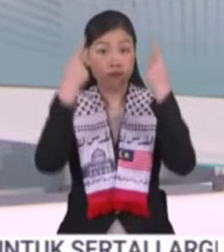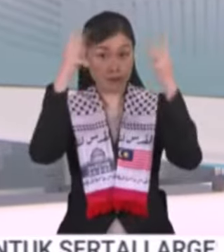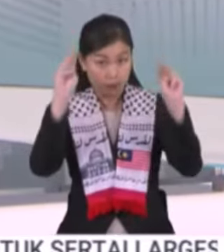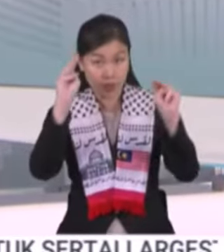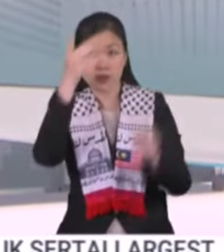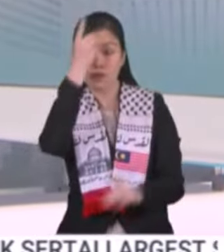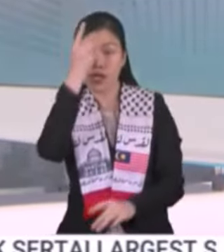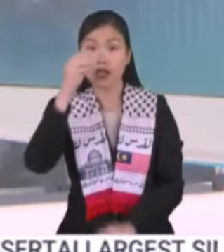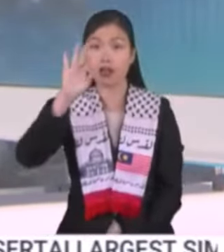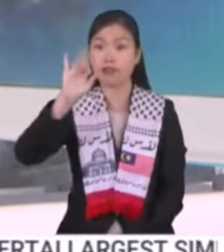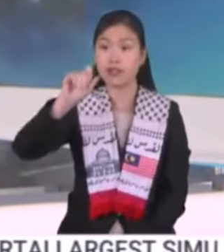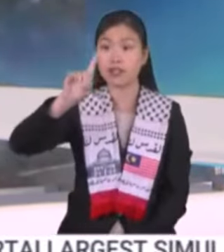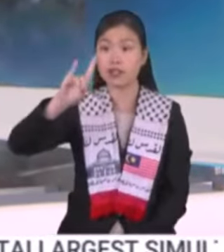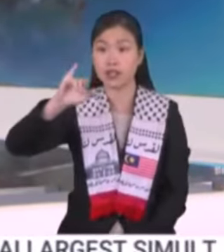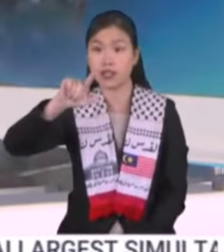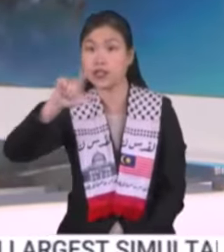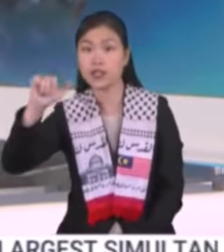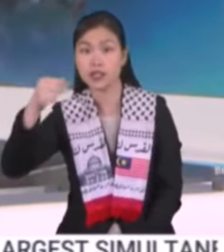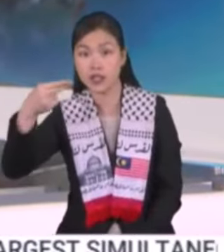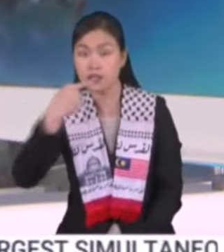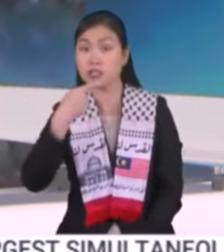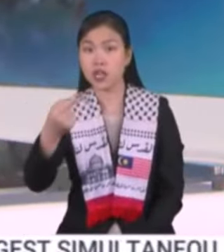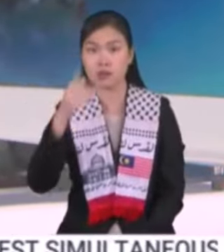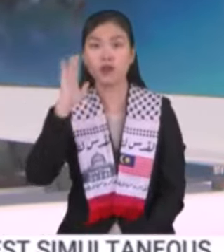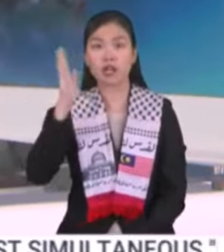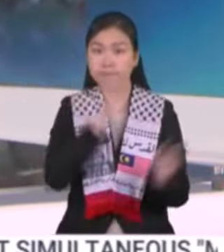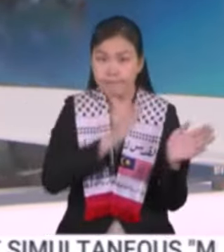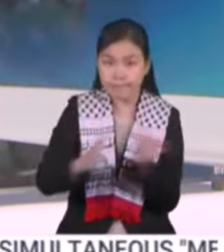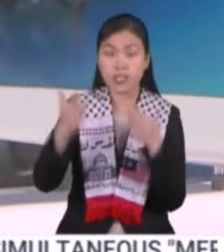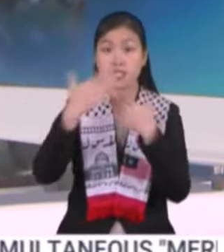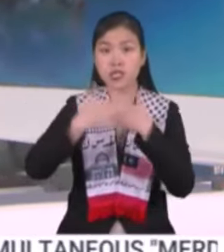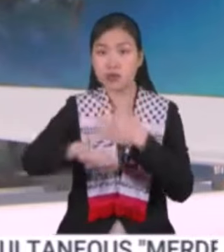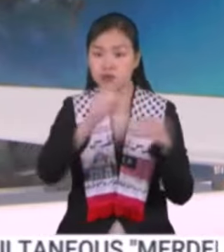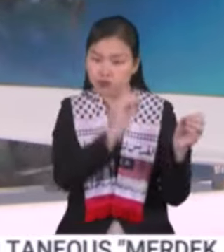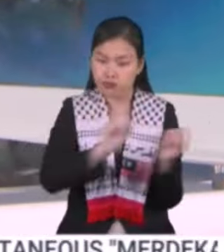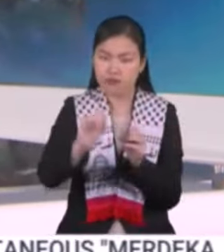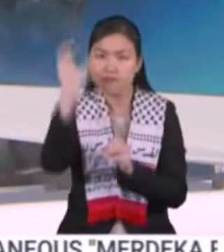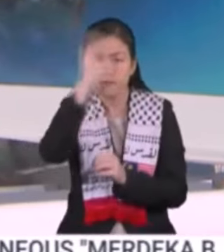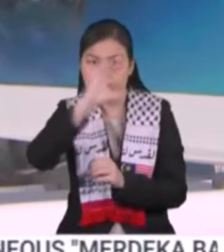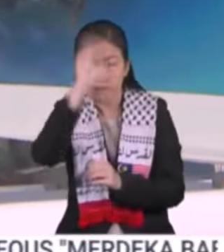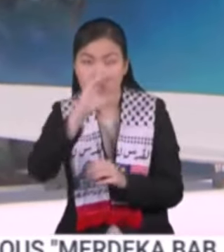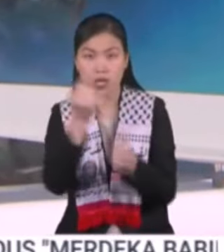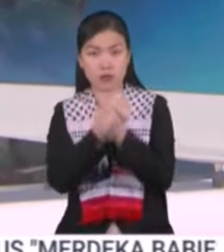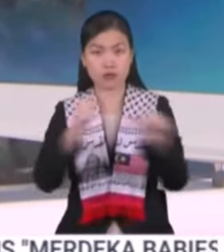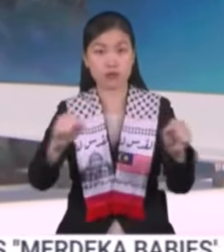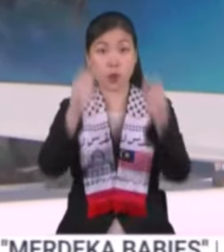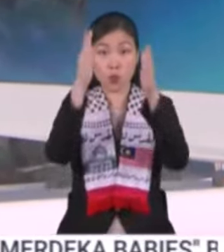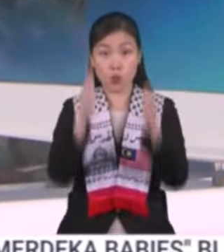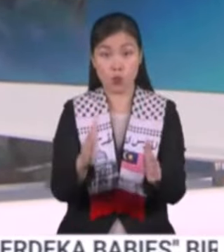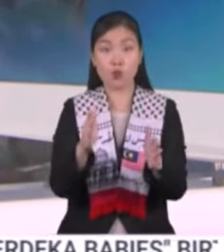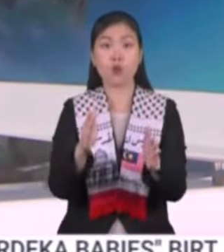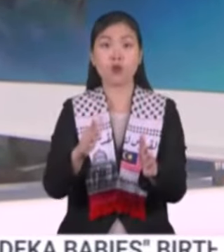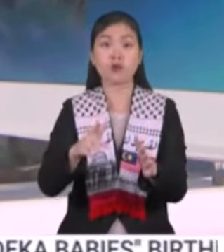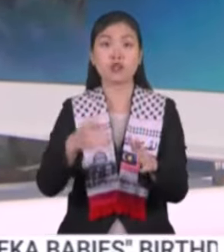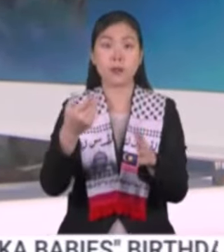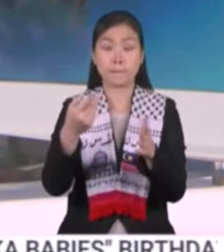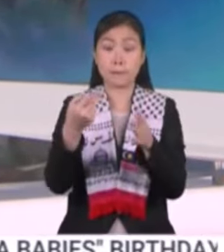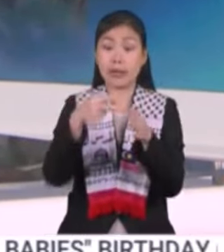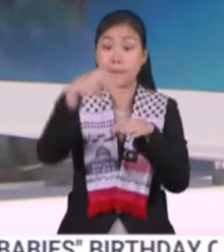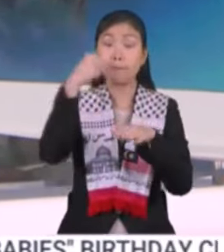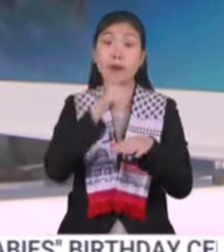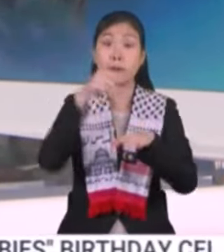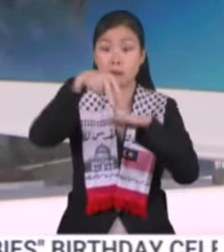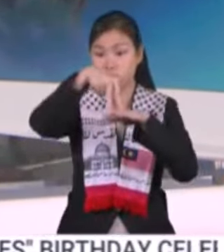Timbalan Perdana Menteri Datuk Seri Fadila Yusof berkata ia akan dilaksanakan selepas operasi mencari dan menyelamat mangsa insiden tanah